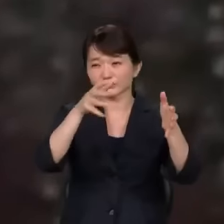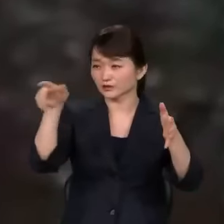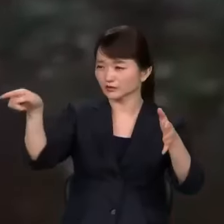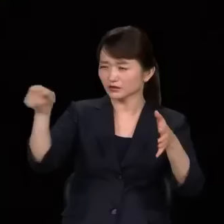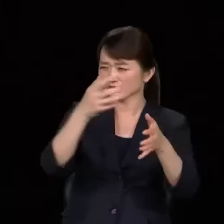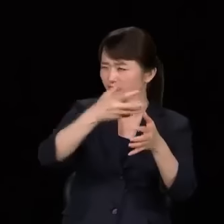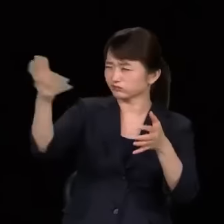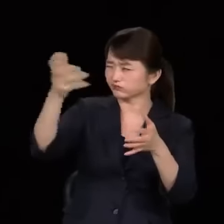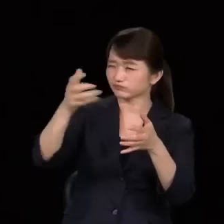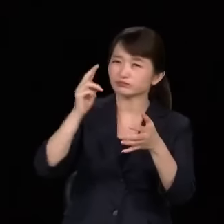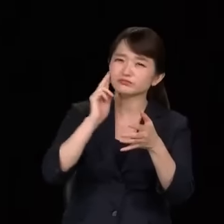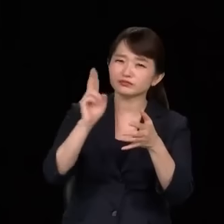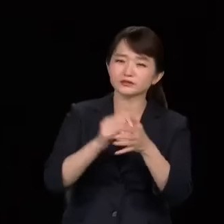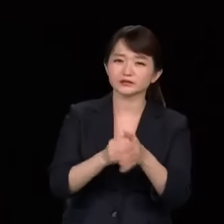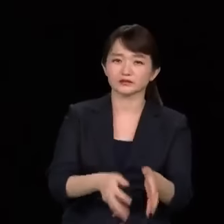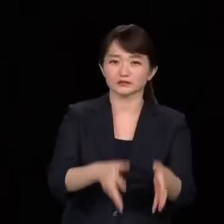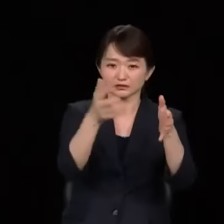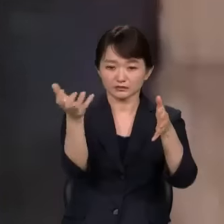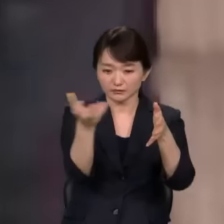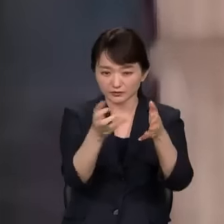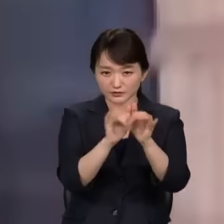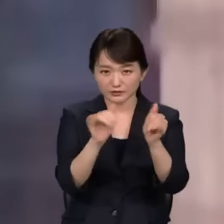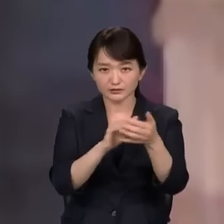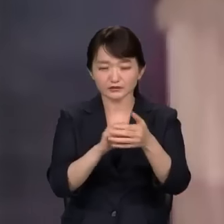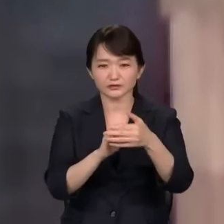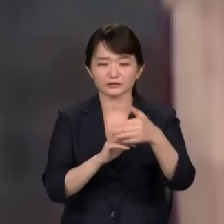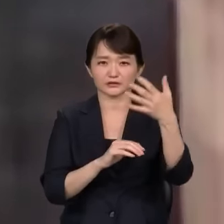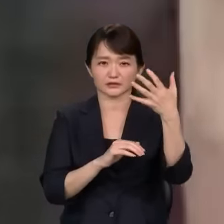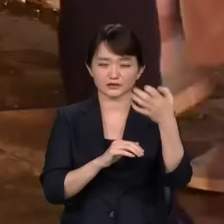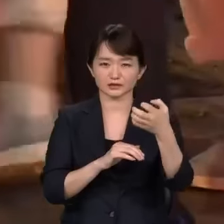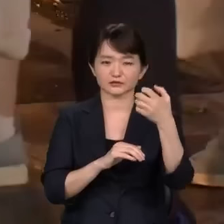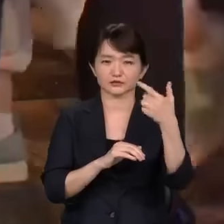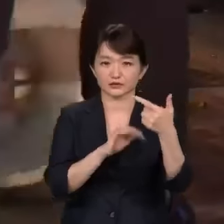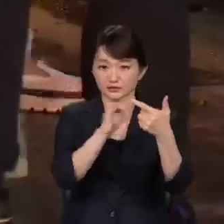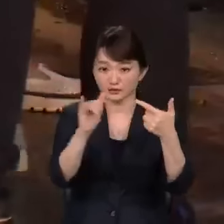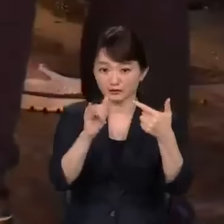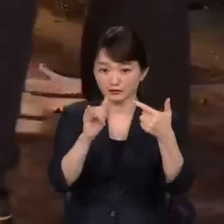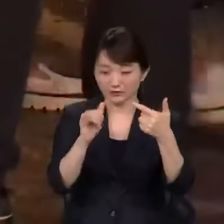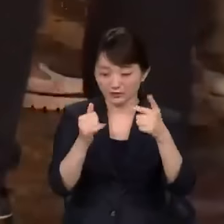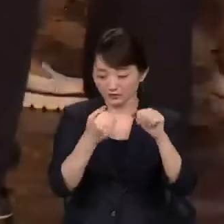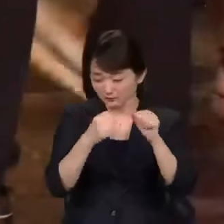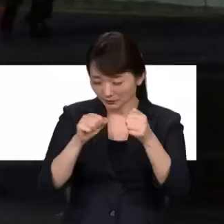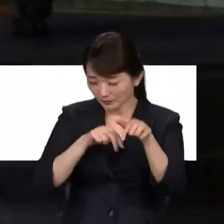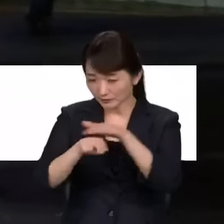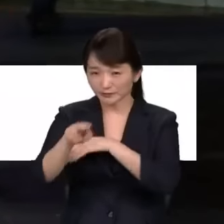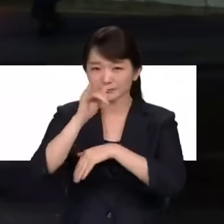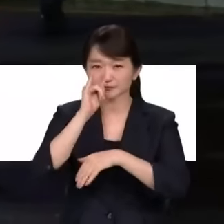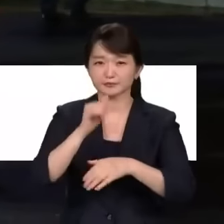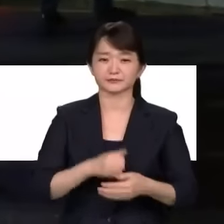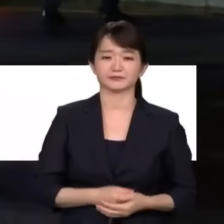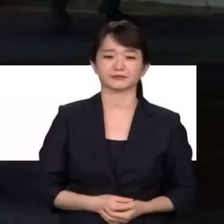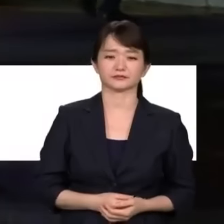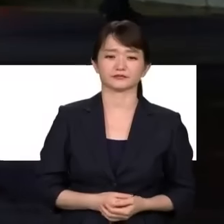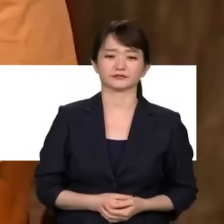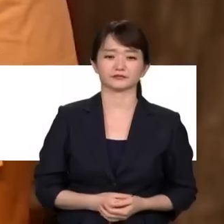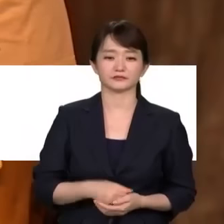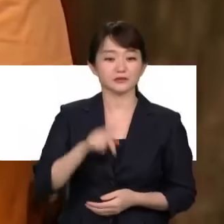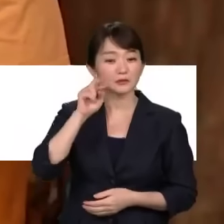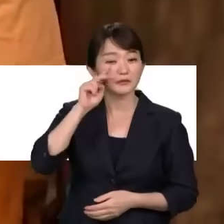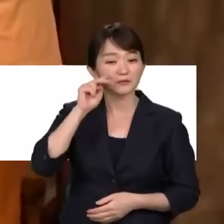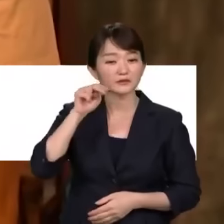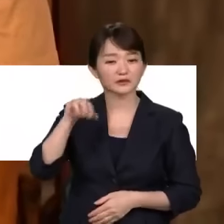확연합니다. 투숙객은 68명, 목숨 건 대피가 시작됐습니다. 시장도 내려가라고 방송이 그런데